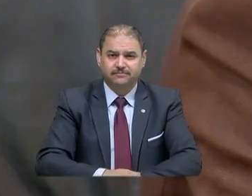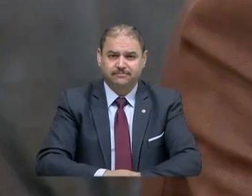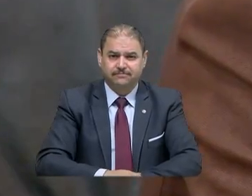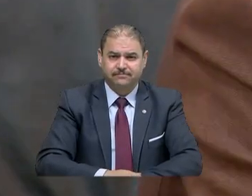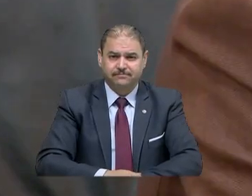تاخير